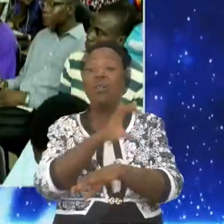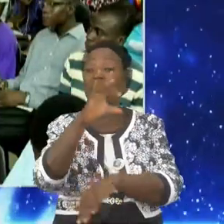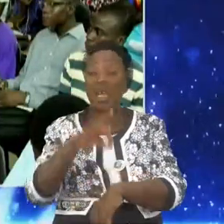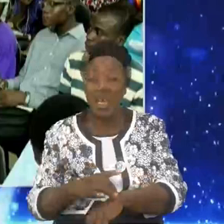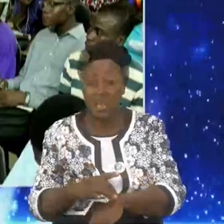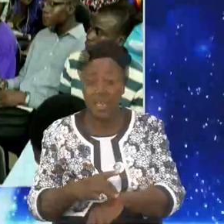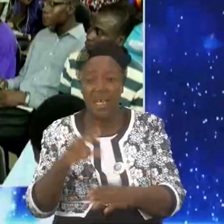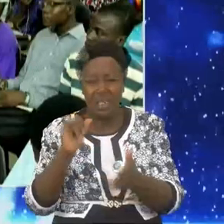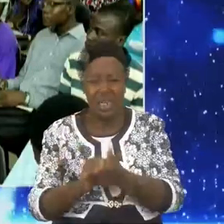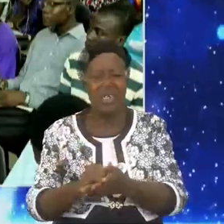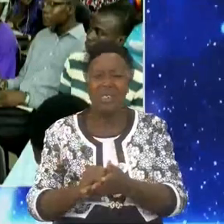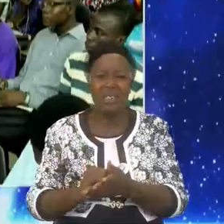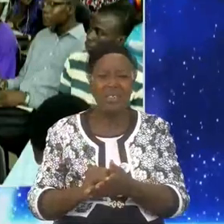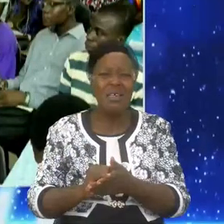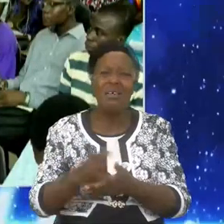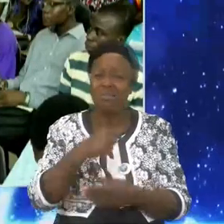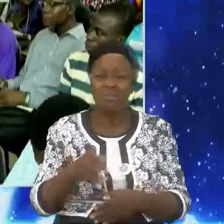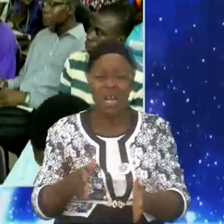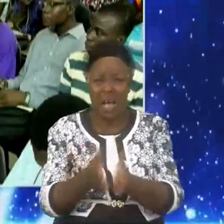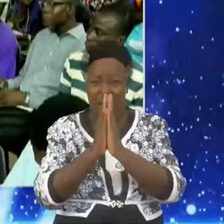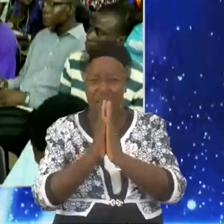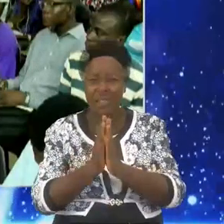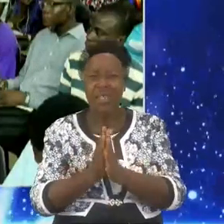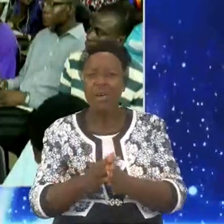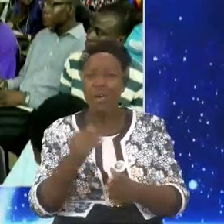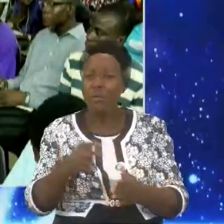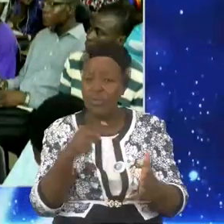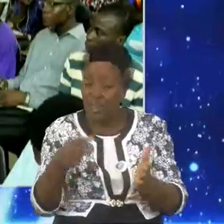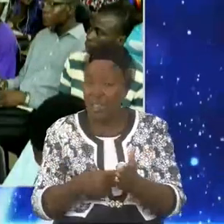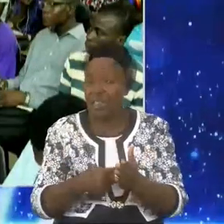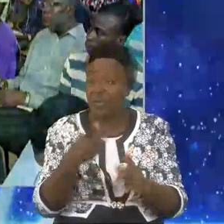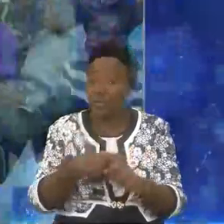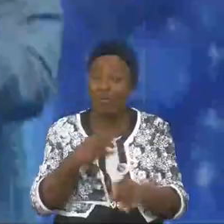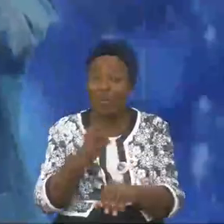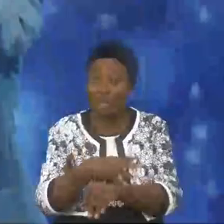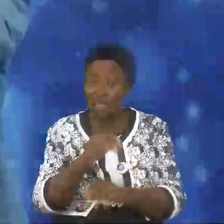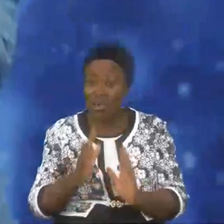terre qui a jamais demandé cela à ses conseillers.